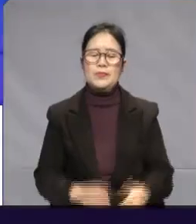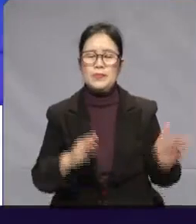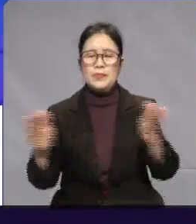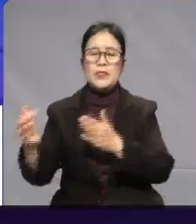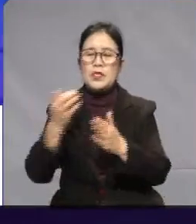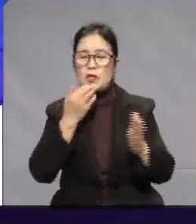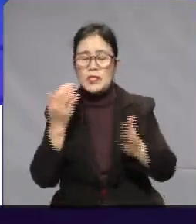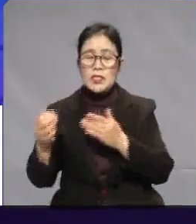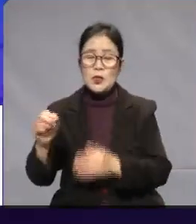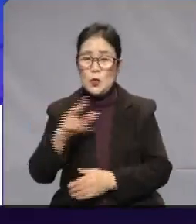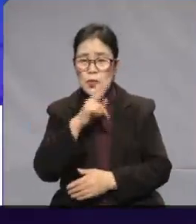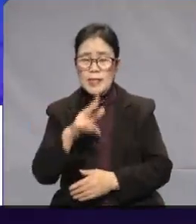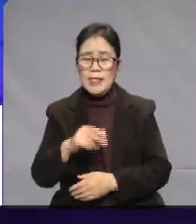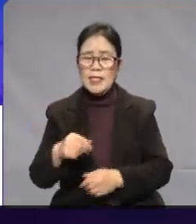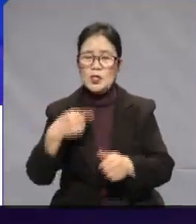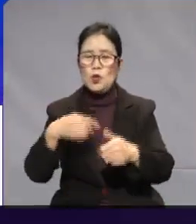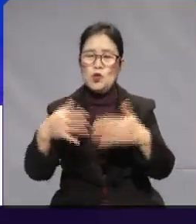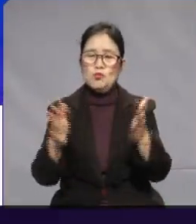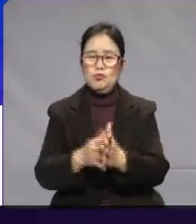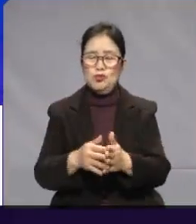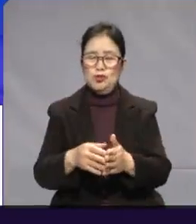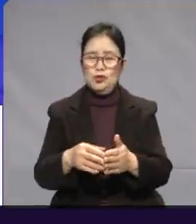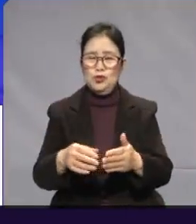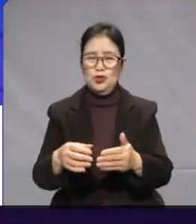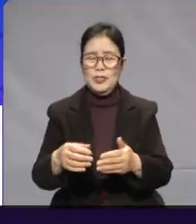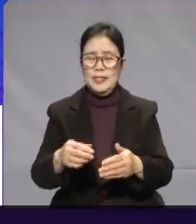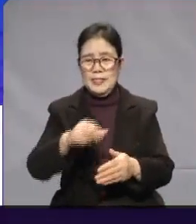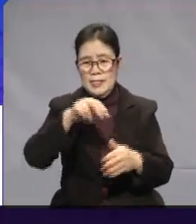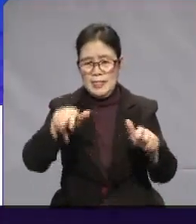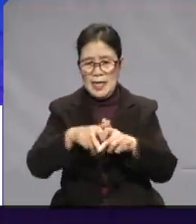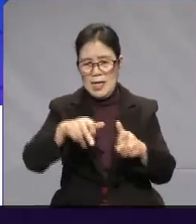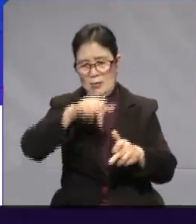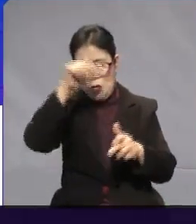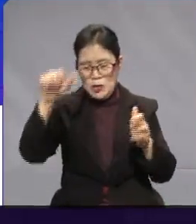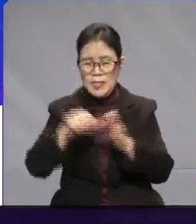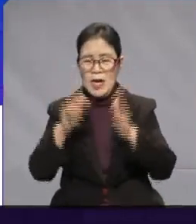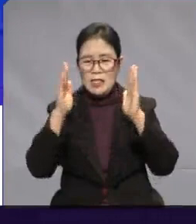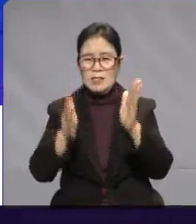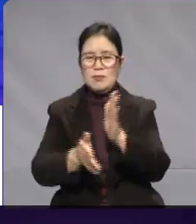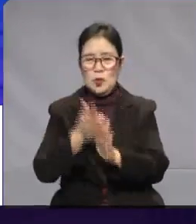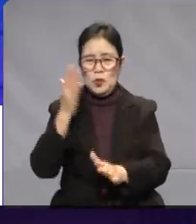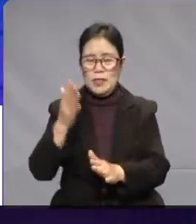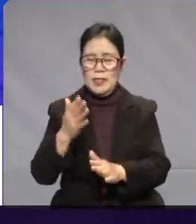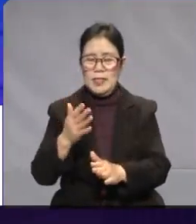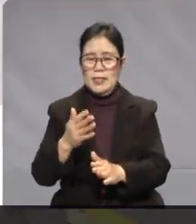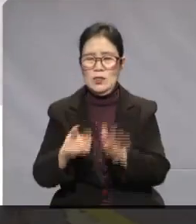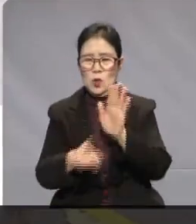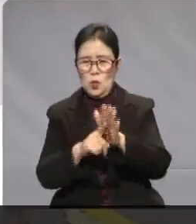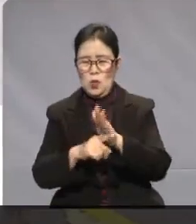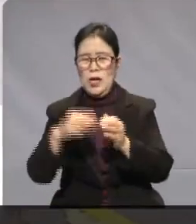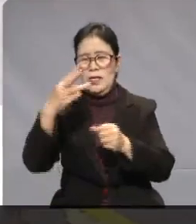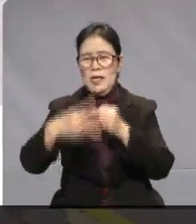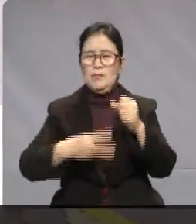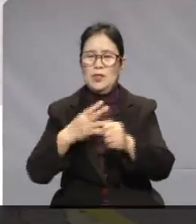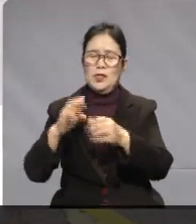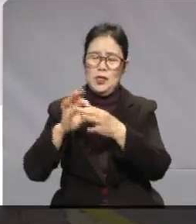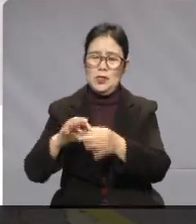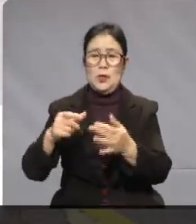경기용인 특례시가 교육부 주관 장애인 평생학습 도시 운영사업 공무에 3년 연속 선정도